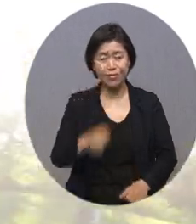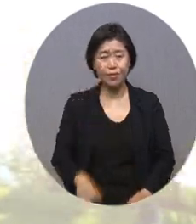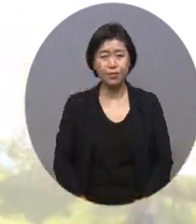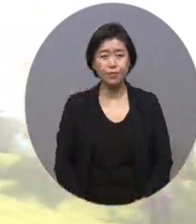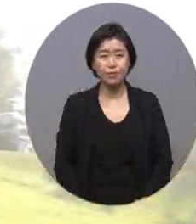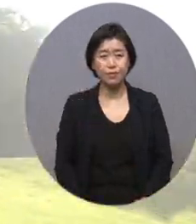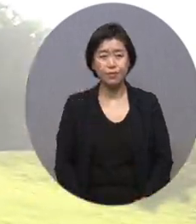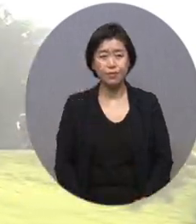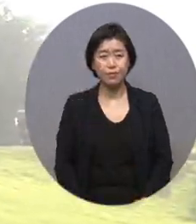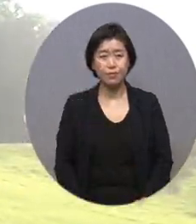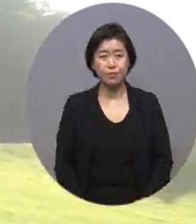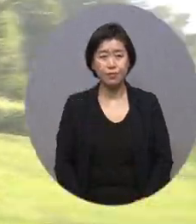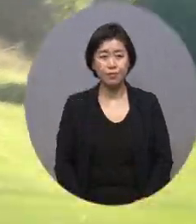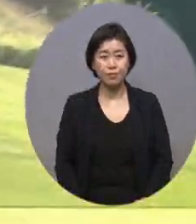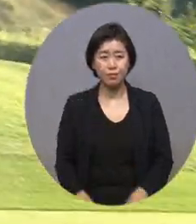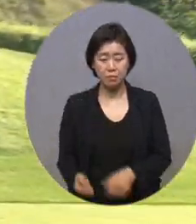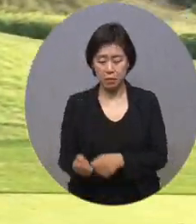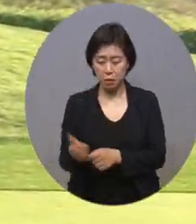날로 못하는데?